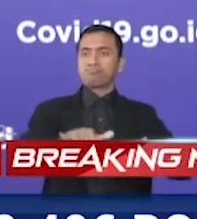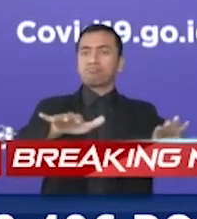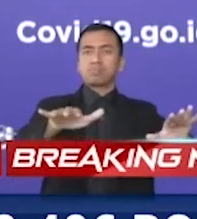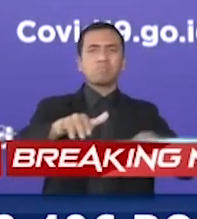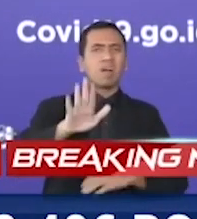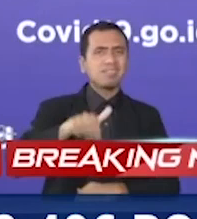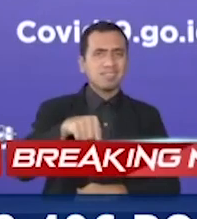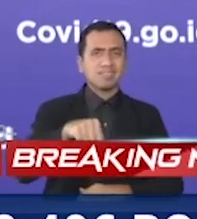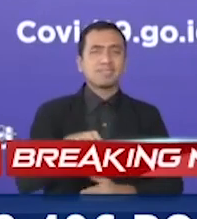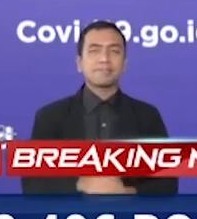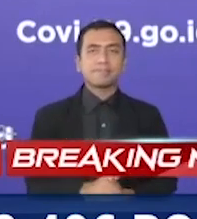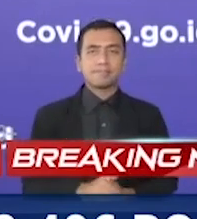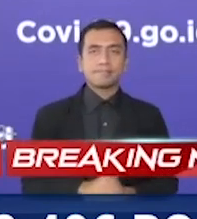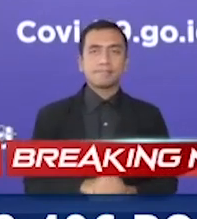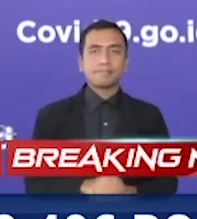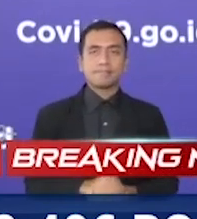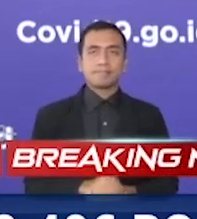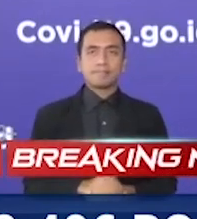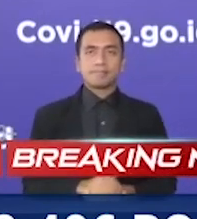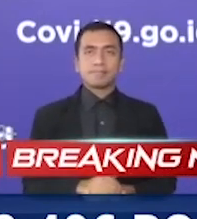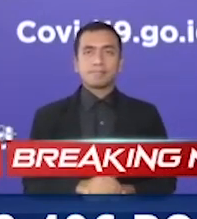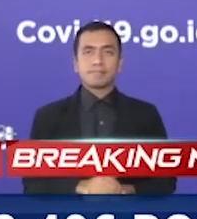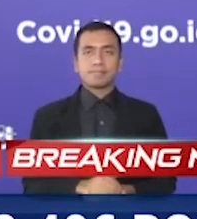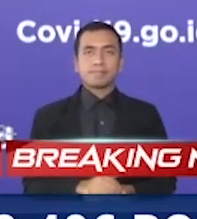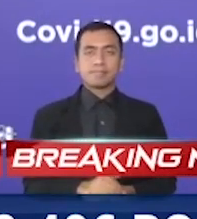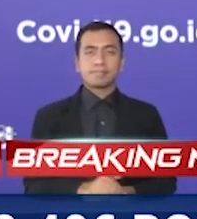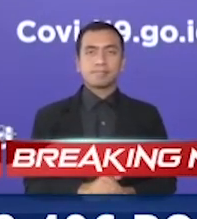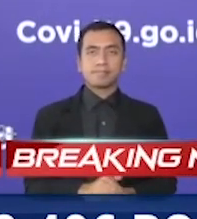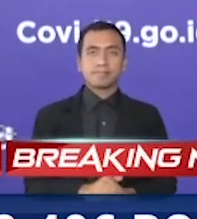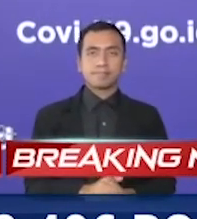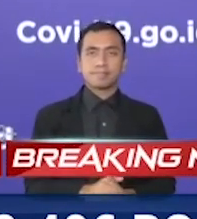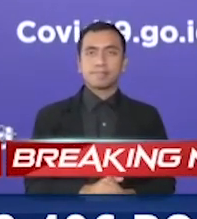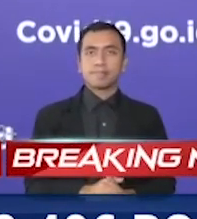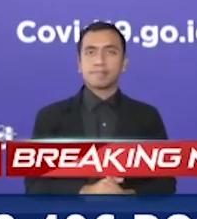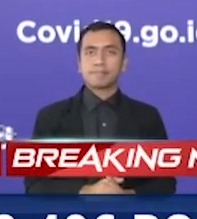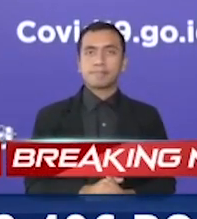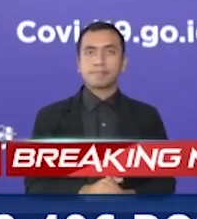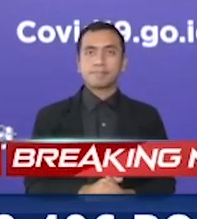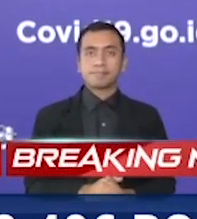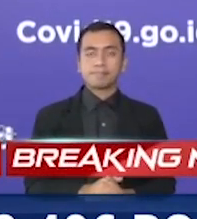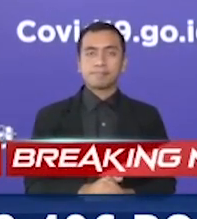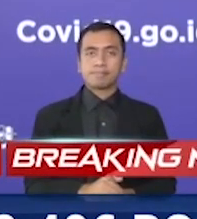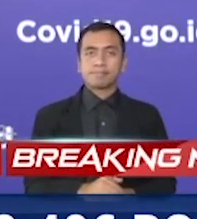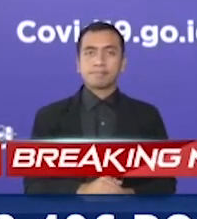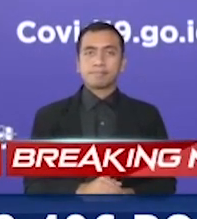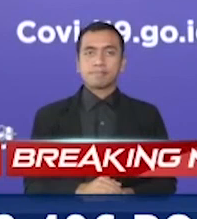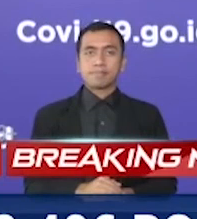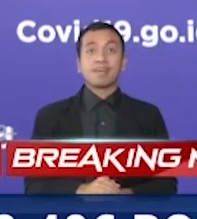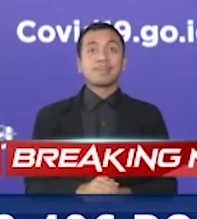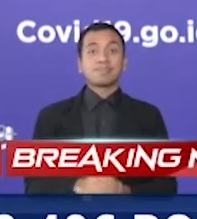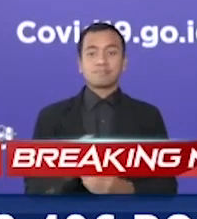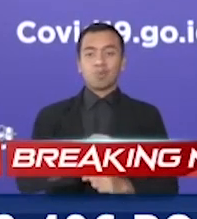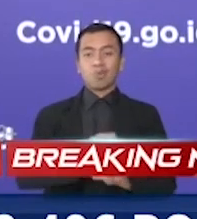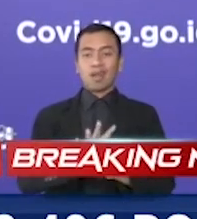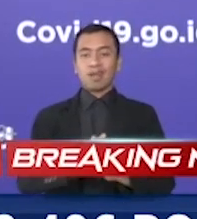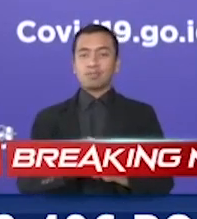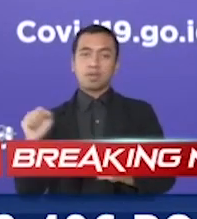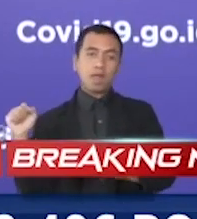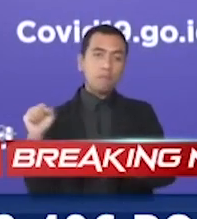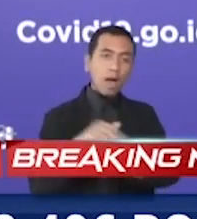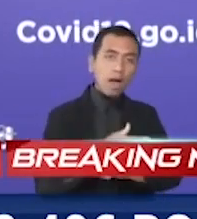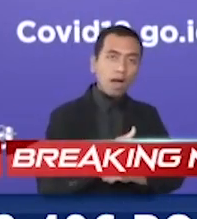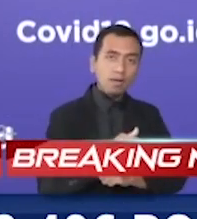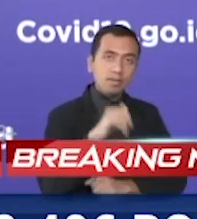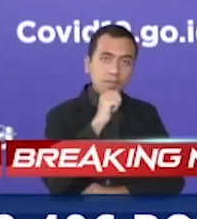juga masih melihat bahwa dampak ini juga tidak hanya pada kelompok masyarakat saja namun